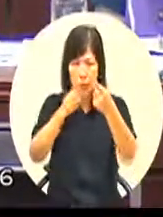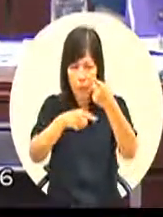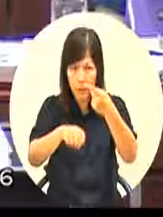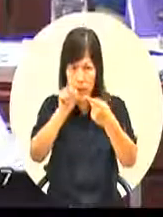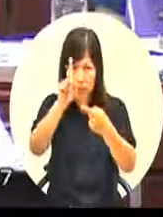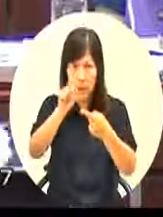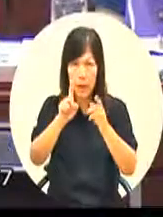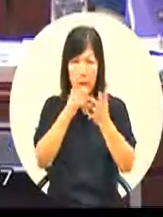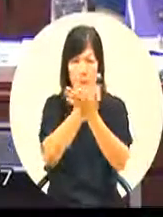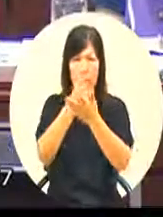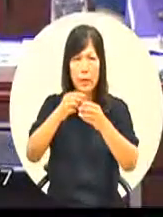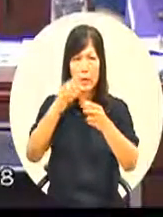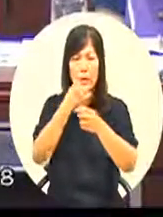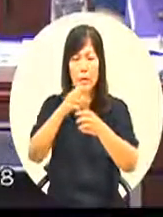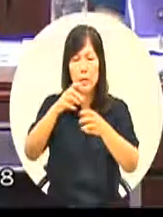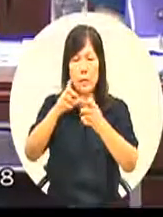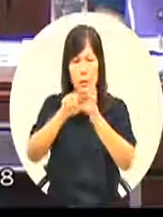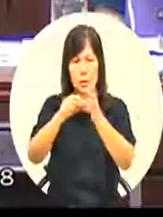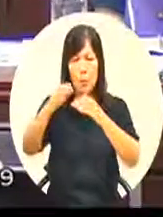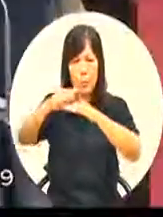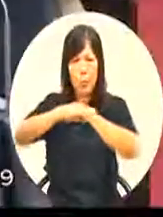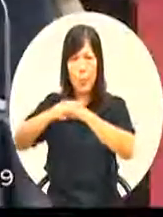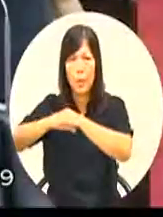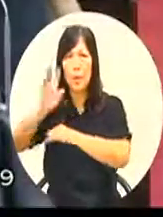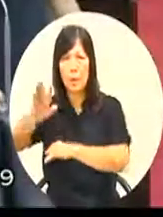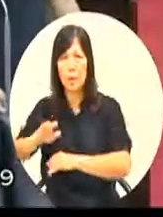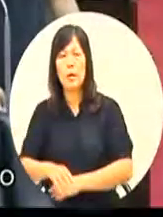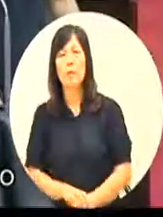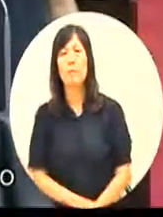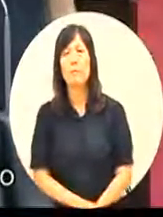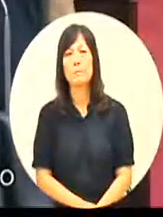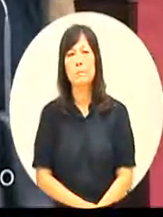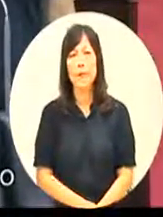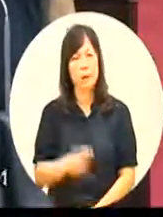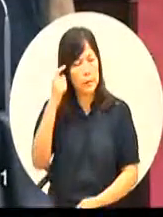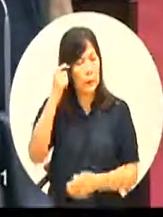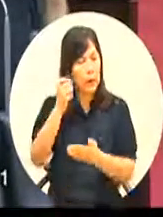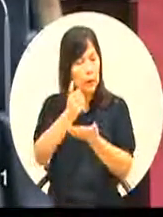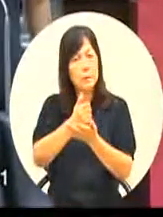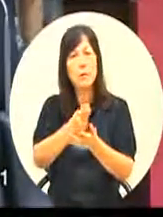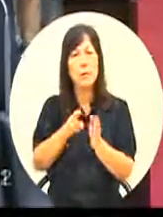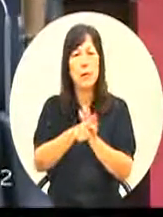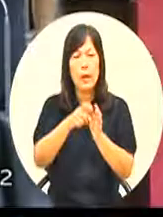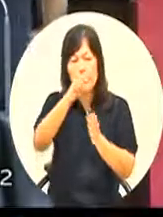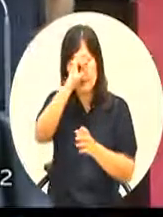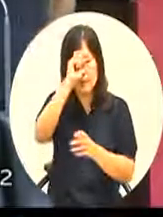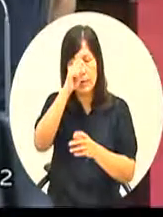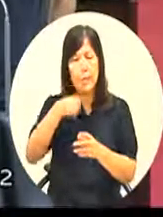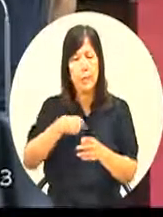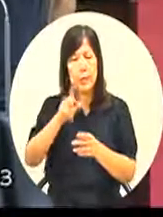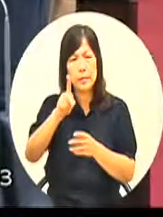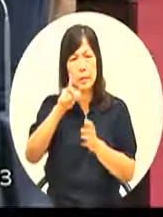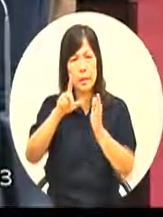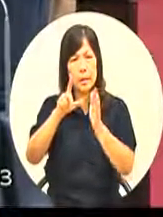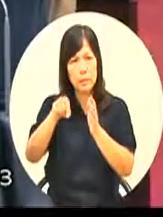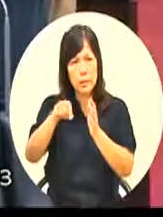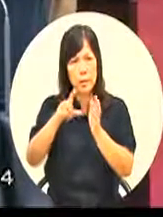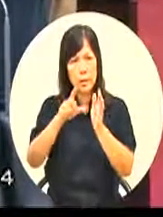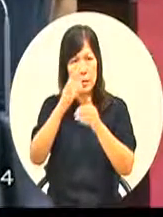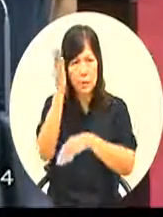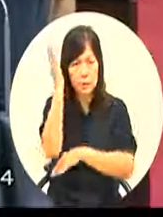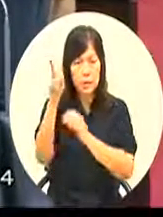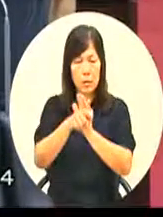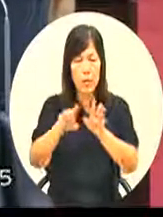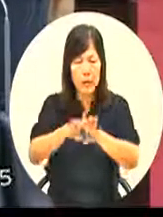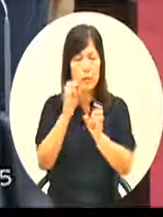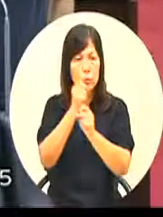机会比较均等。 谢谢局长。 谢谢。 我想局长先请坐。我想希望我们期待可以透过这样子的政策赶快的去